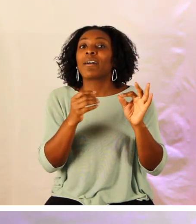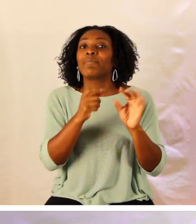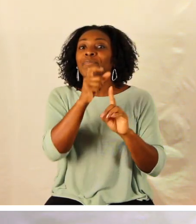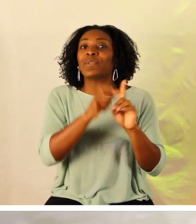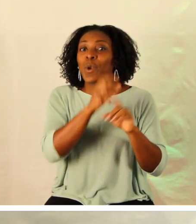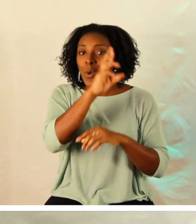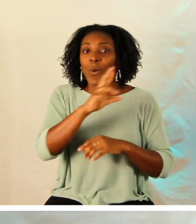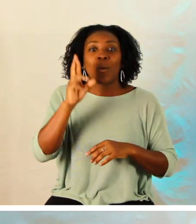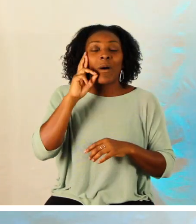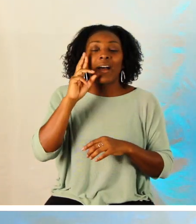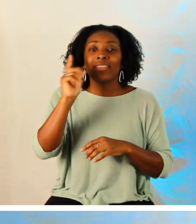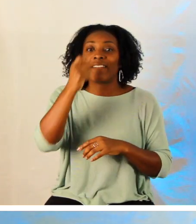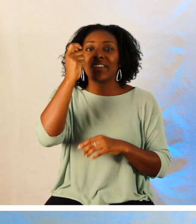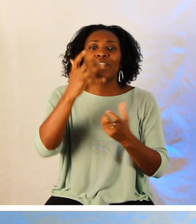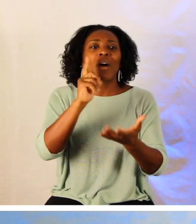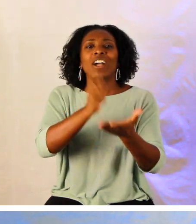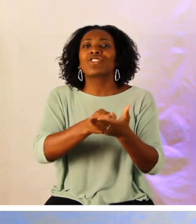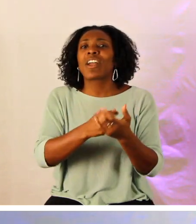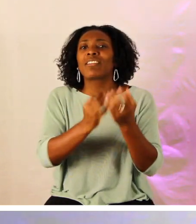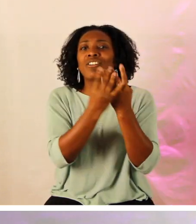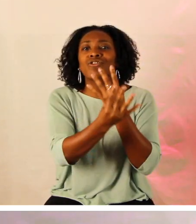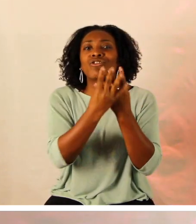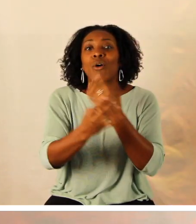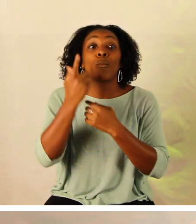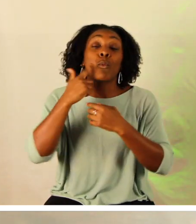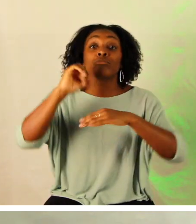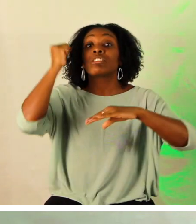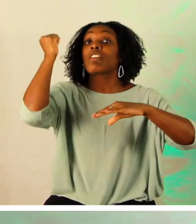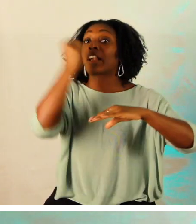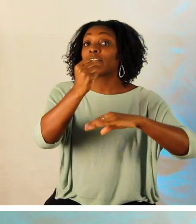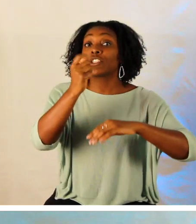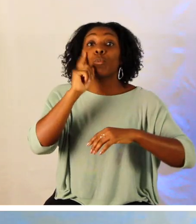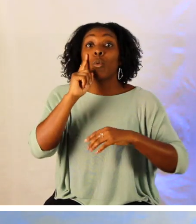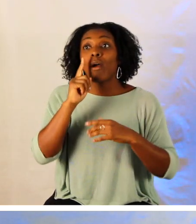à acheter un champ pour faire un sacrifice parce qu'il va y avoir